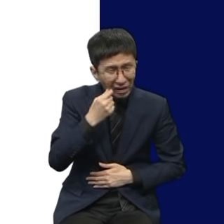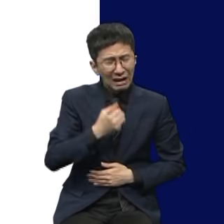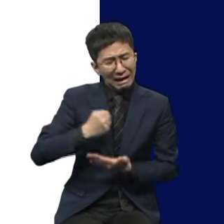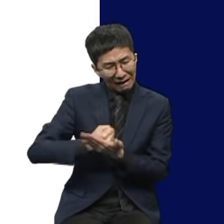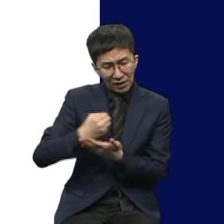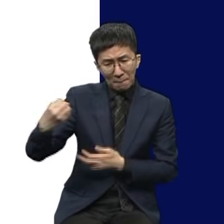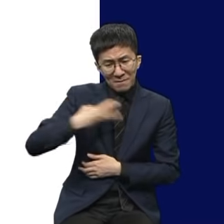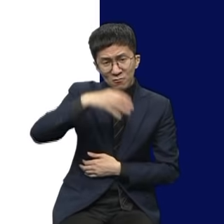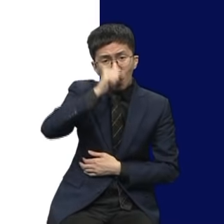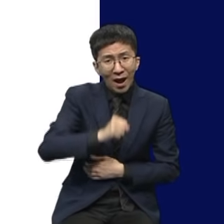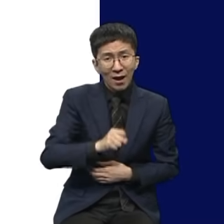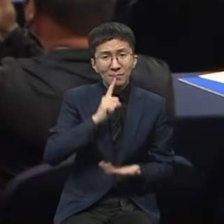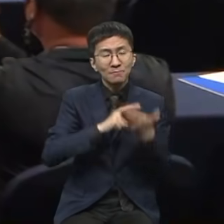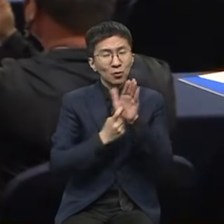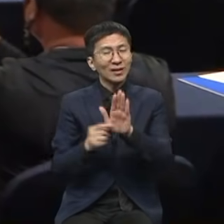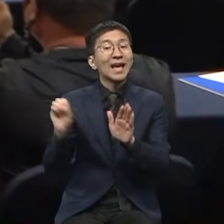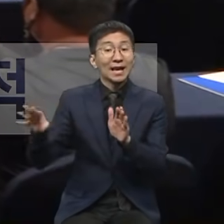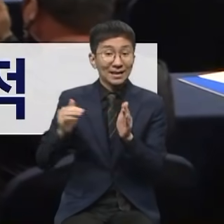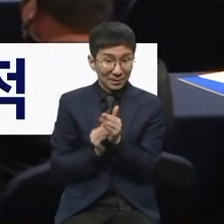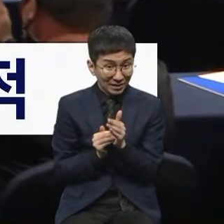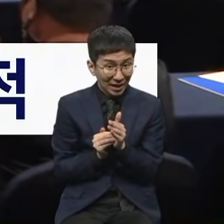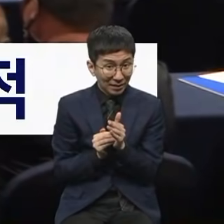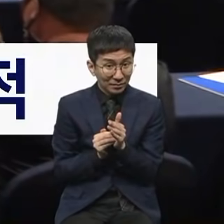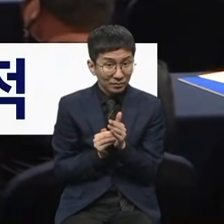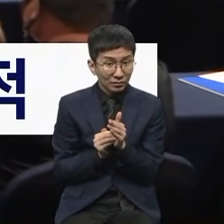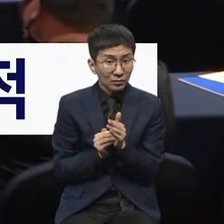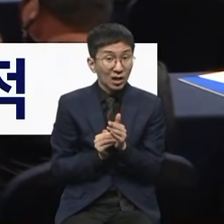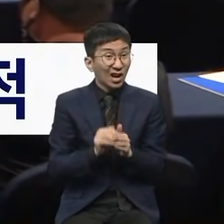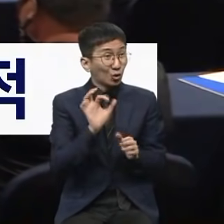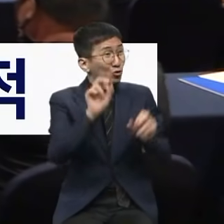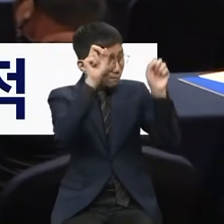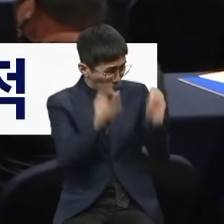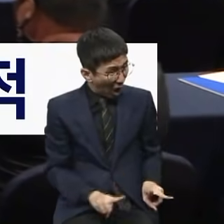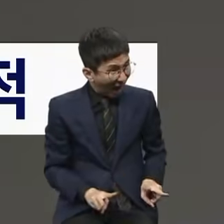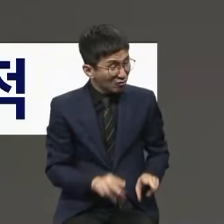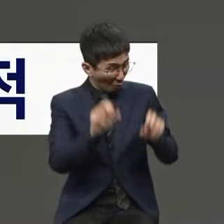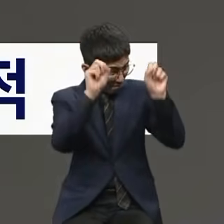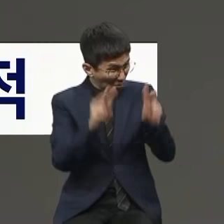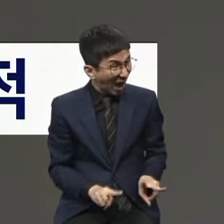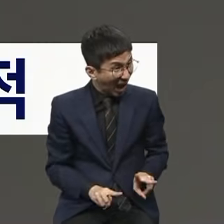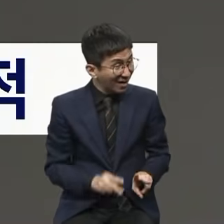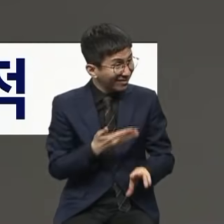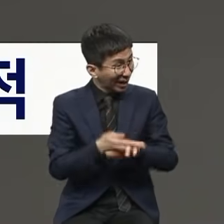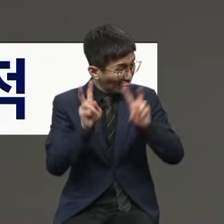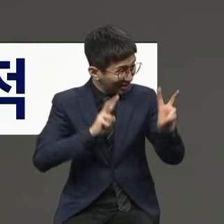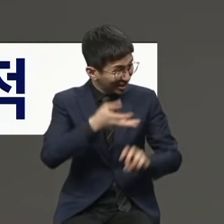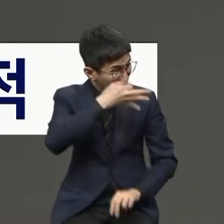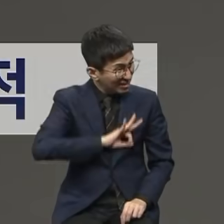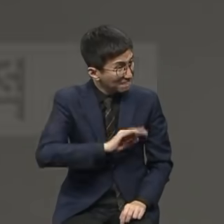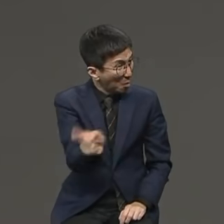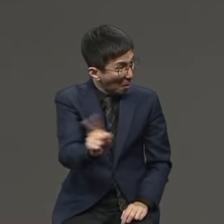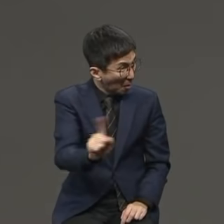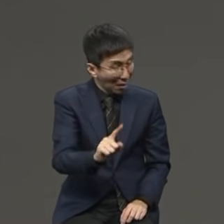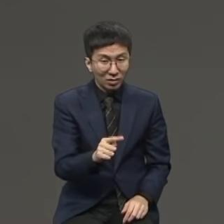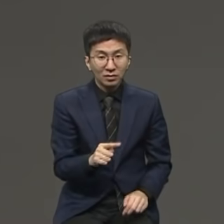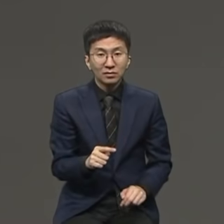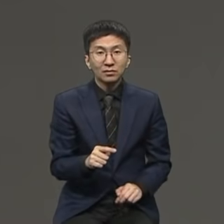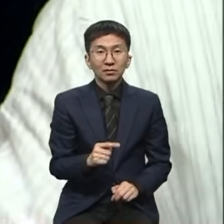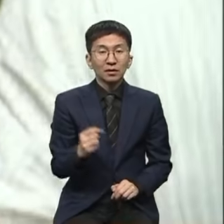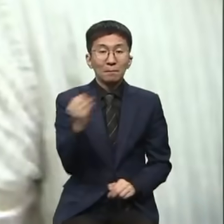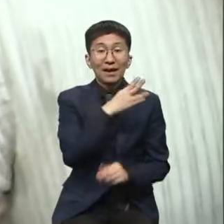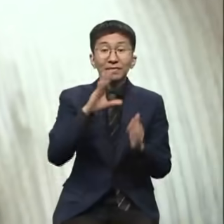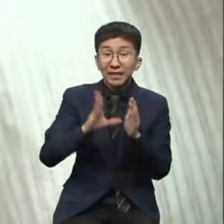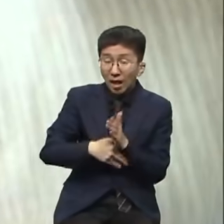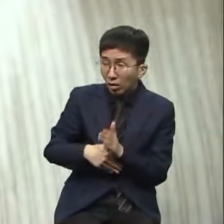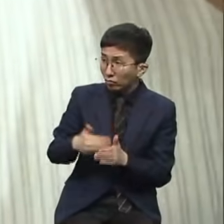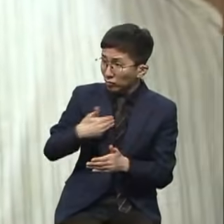표명이라도 하라고 썼습니다. 이 전 대표가 1억 천금이란 표현을 쓰며 특정 업체 이익이 너무 크다고 지적한 데 대해선